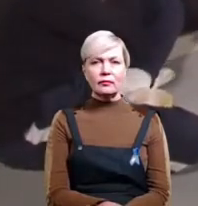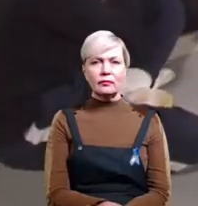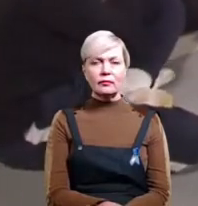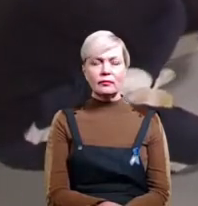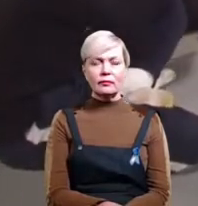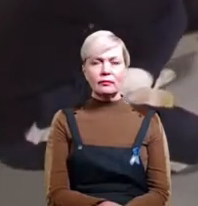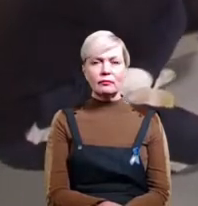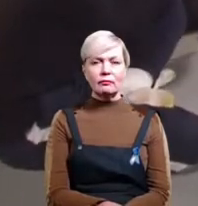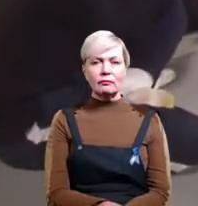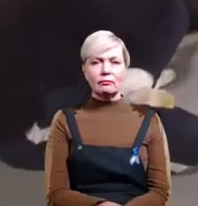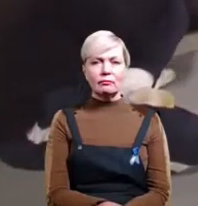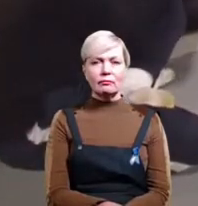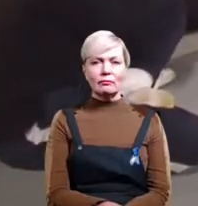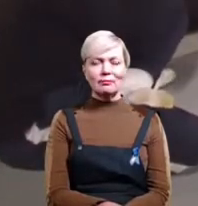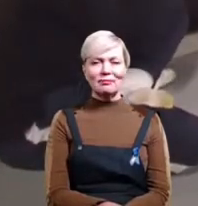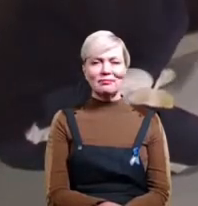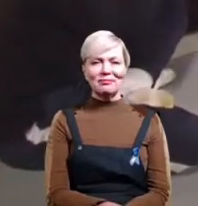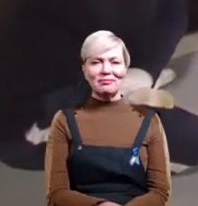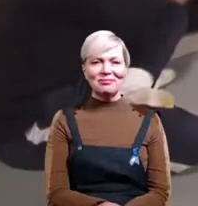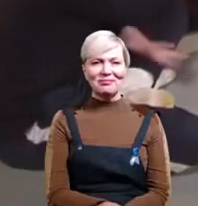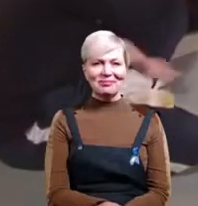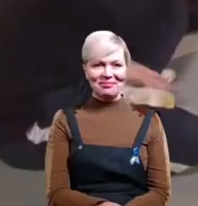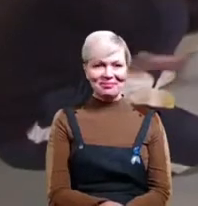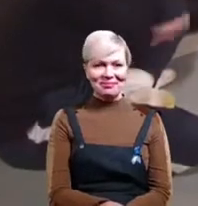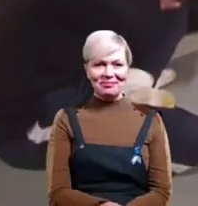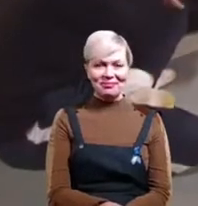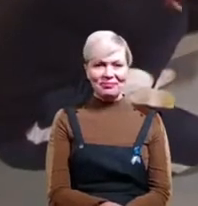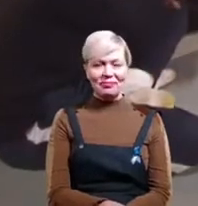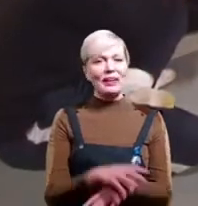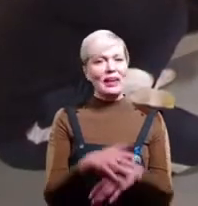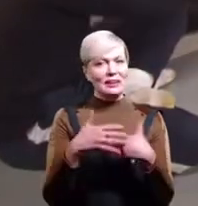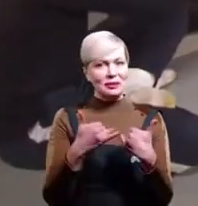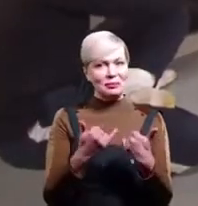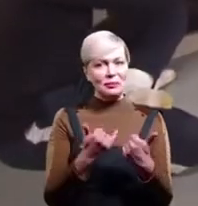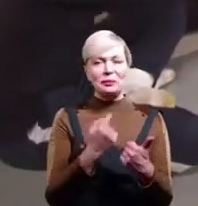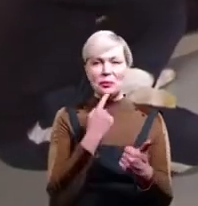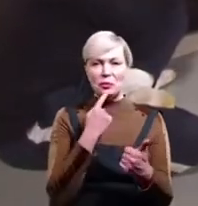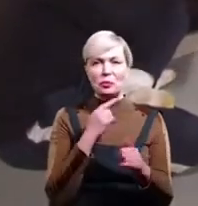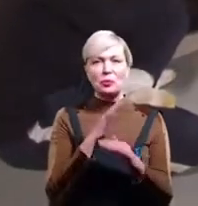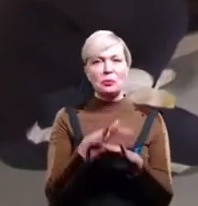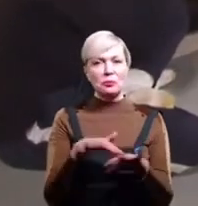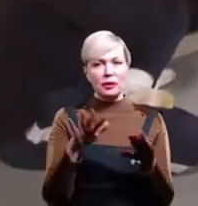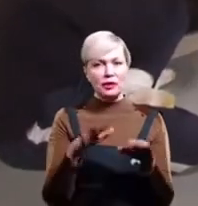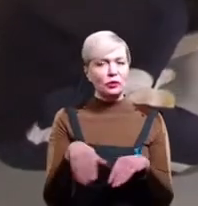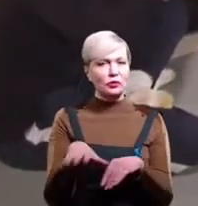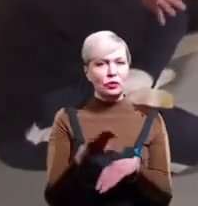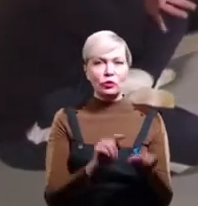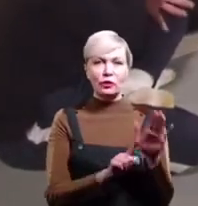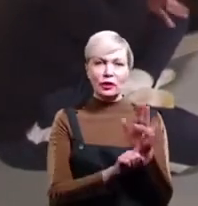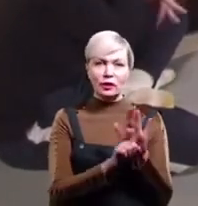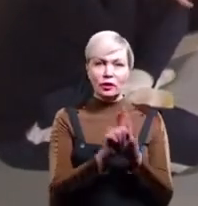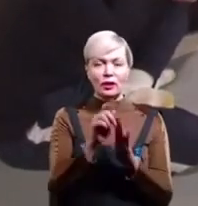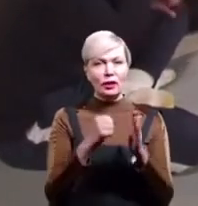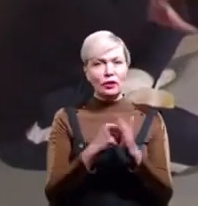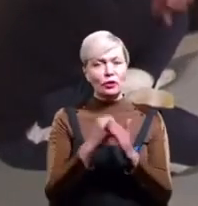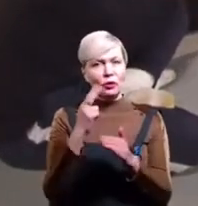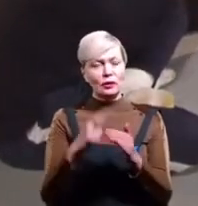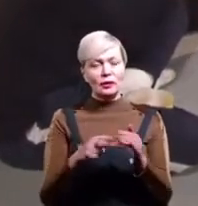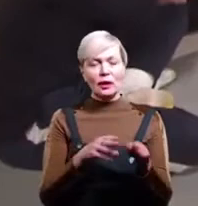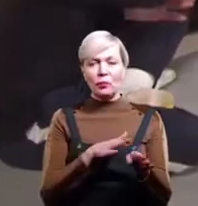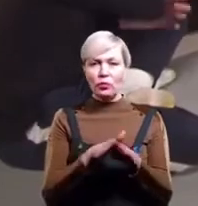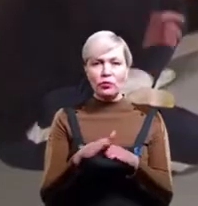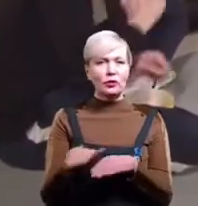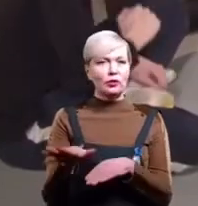Супер, молодцы. Давайте теперь сейчас мы всю песню от начала до конца. Угу. Полностью всю песню.